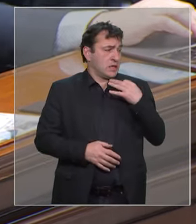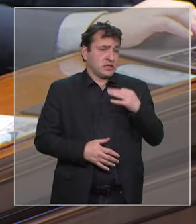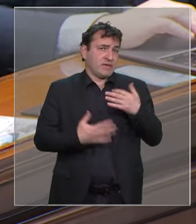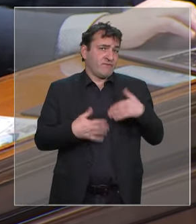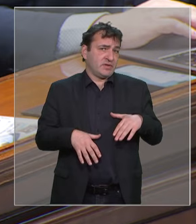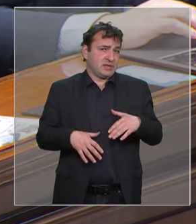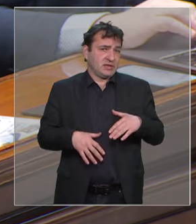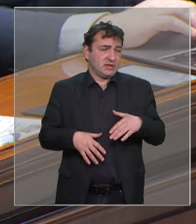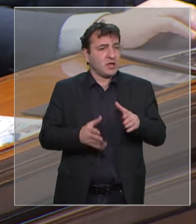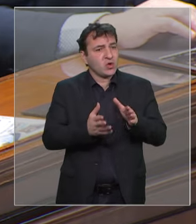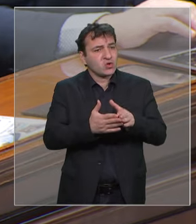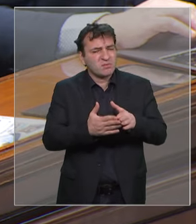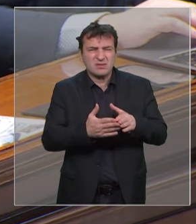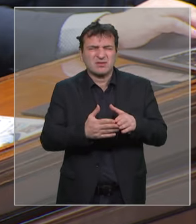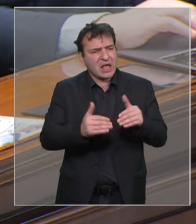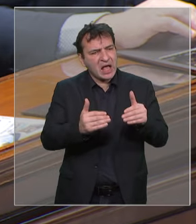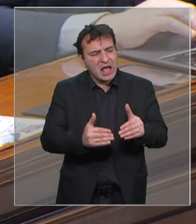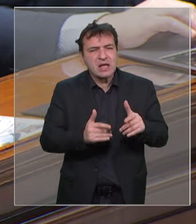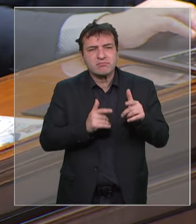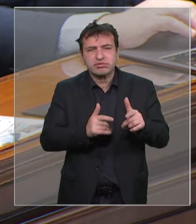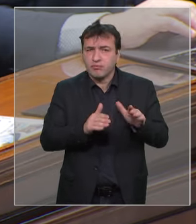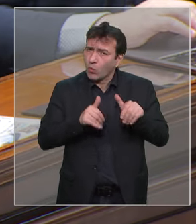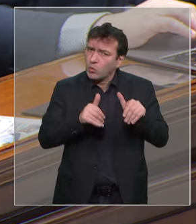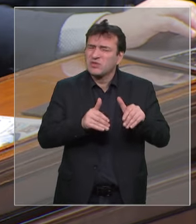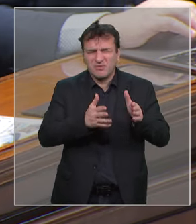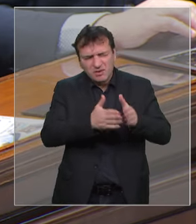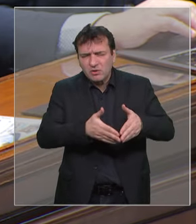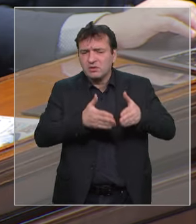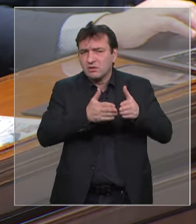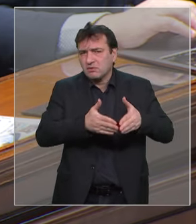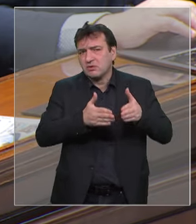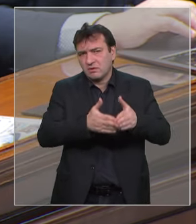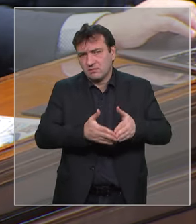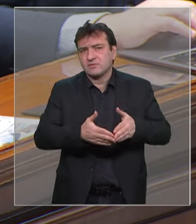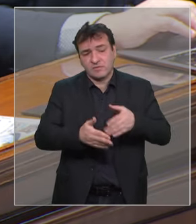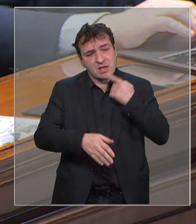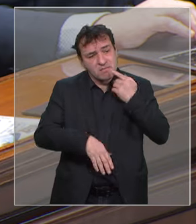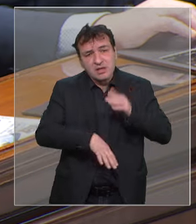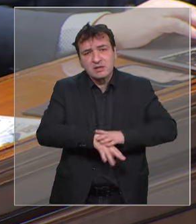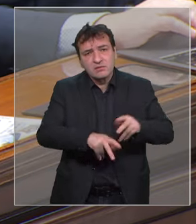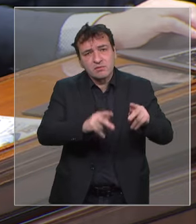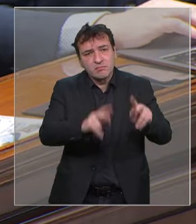nous avons demandé la trêve, nous continuons de demander la trêve et nous continuons de parler de paix.